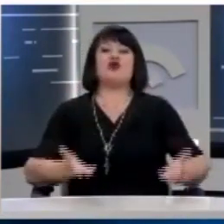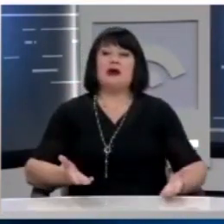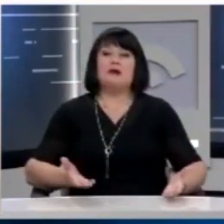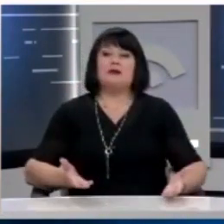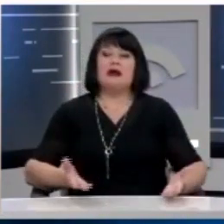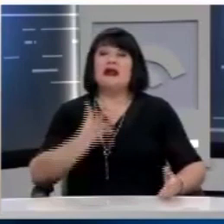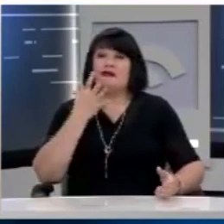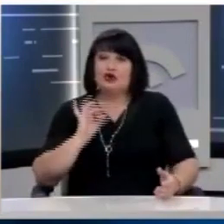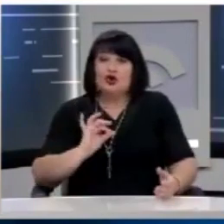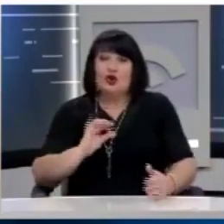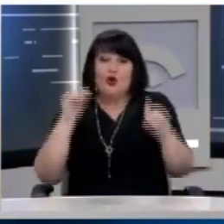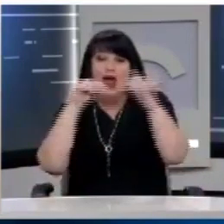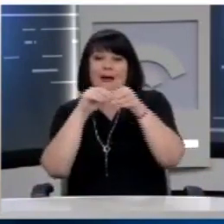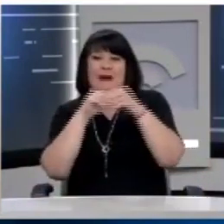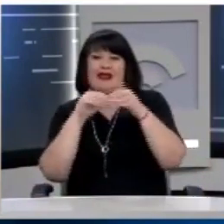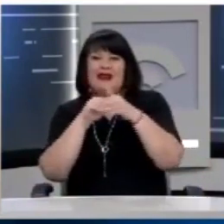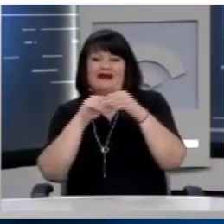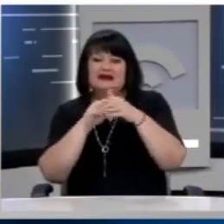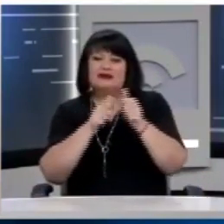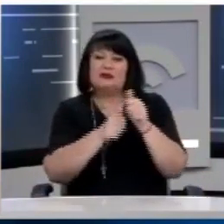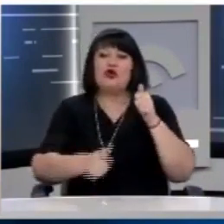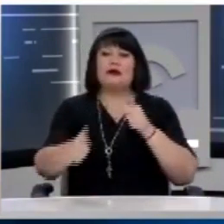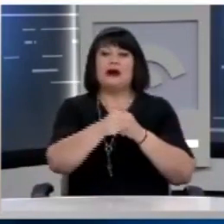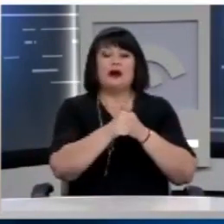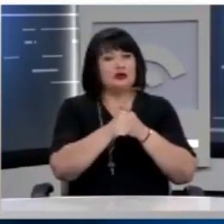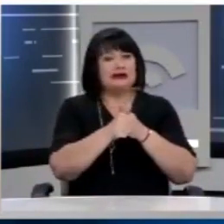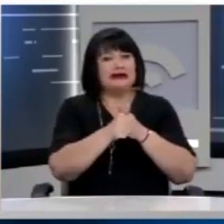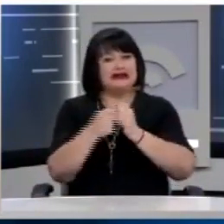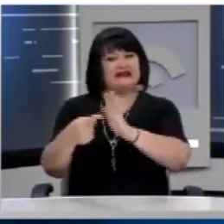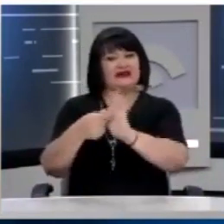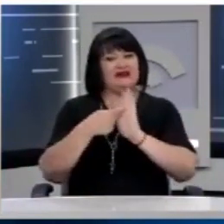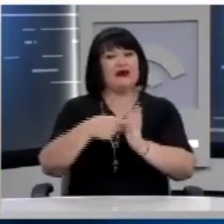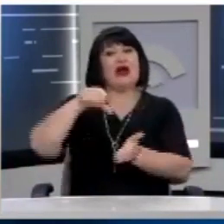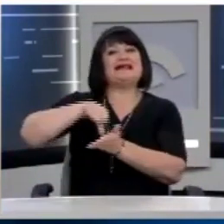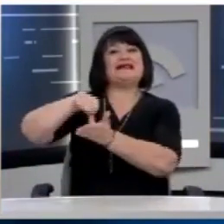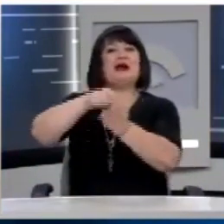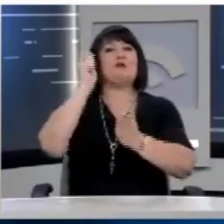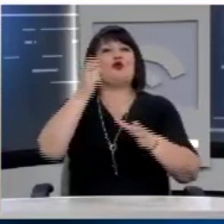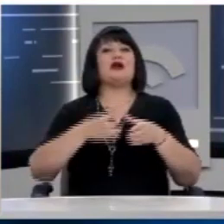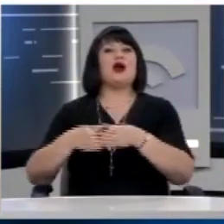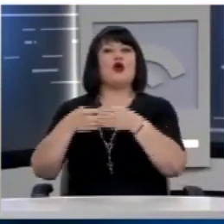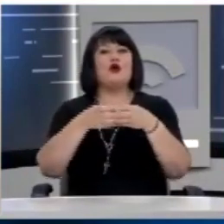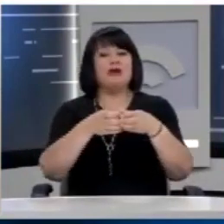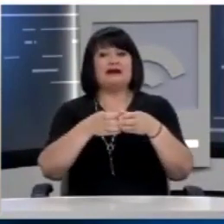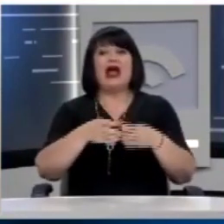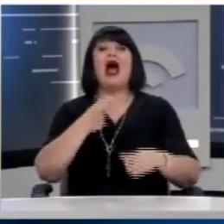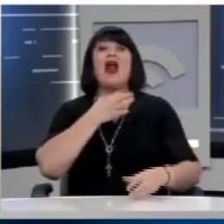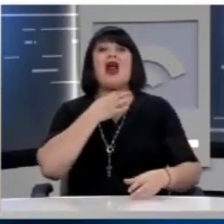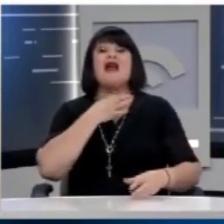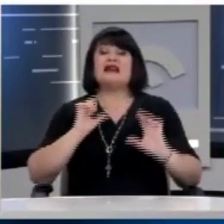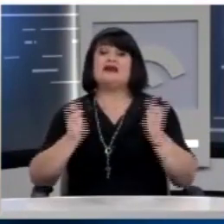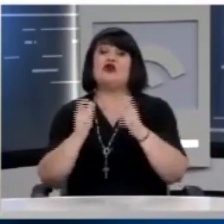αυτό ακριβώς το λόγο και οι επενδυτικές προτεραιότητες που αναδεικνύουν τα αστικά κόμματα δεν αφορούν την ικανοποίηση των λαϊκών